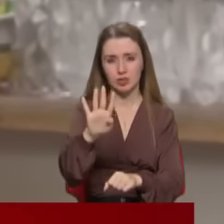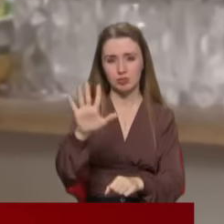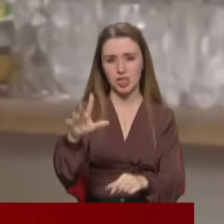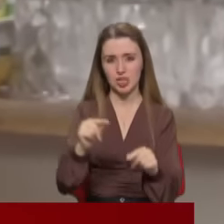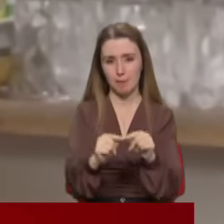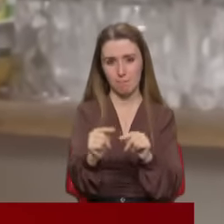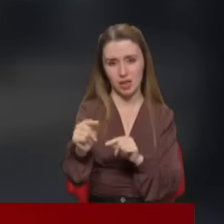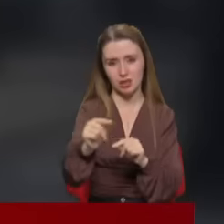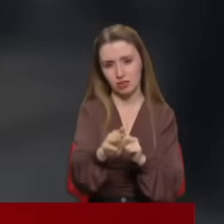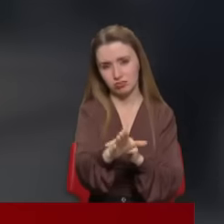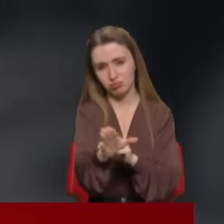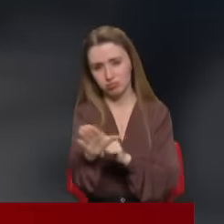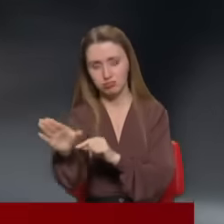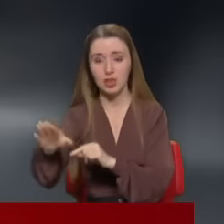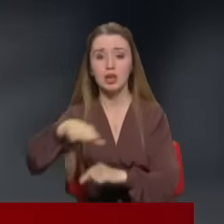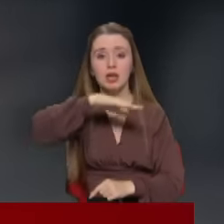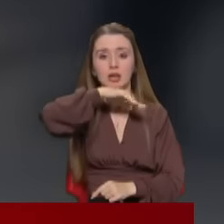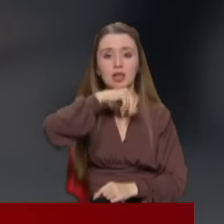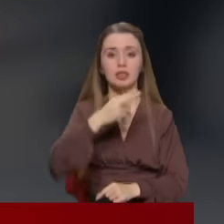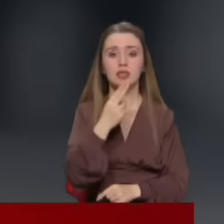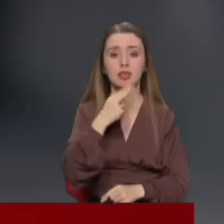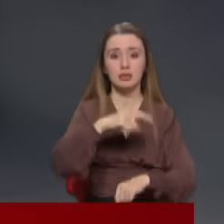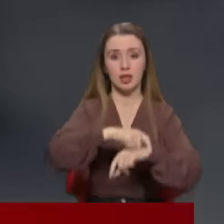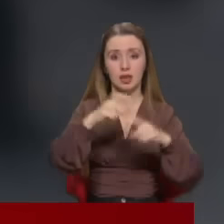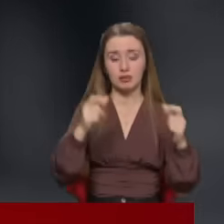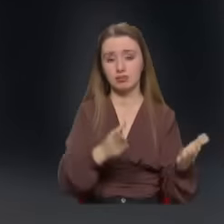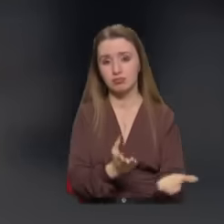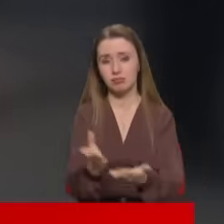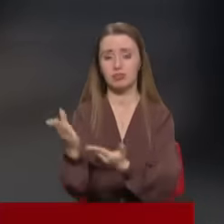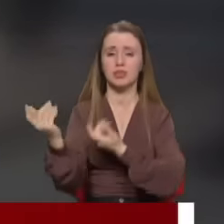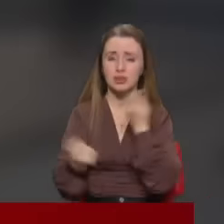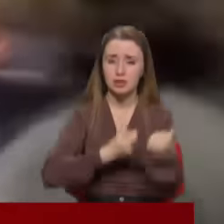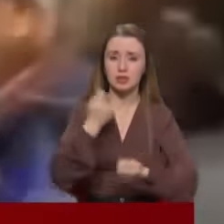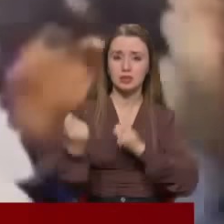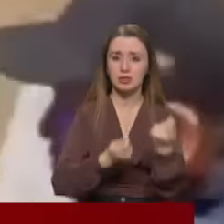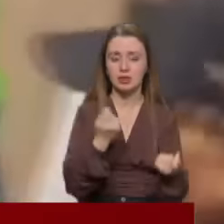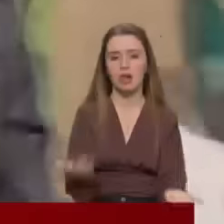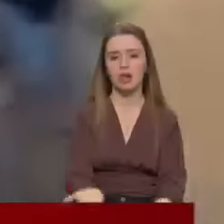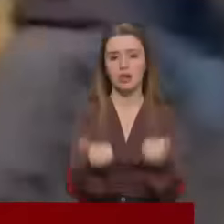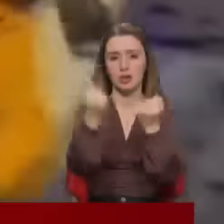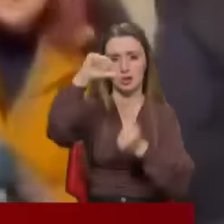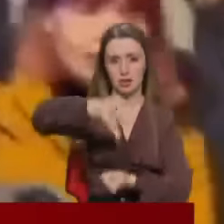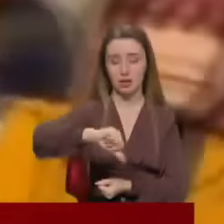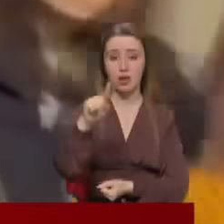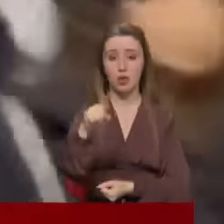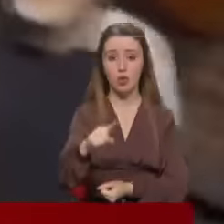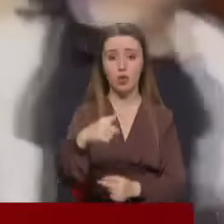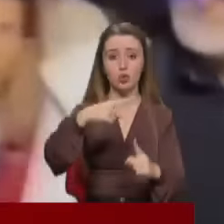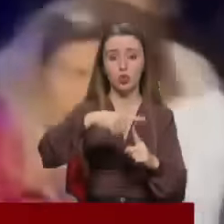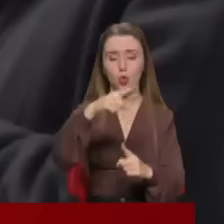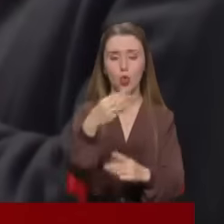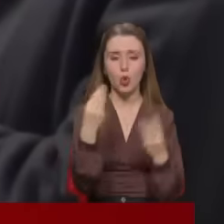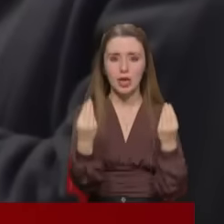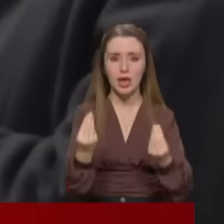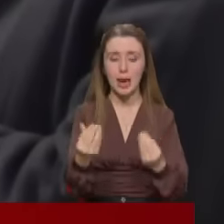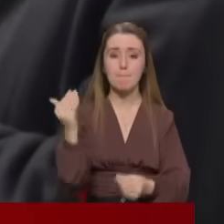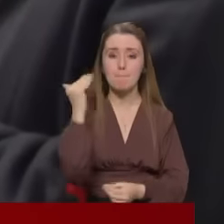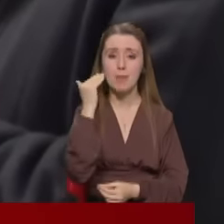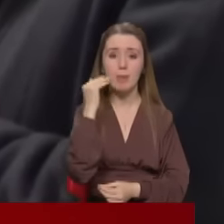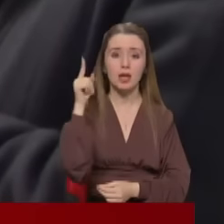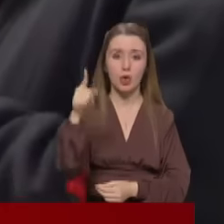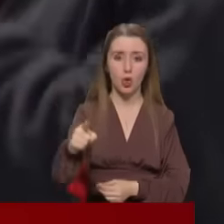metre kadar ferah sürükledi. Yaşlı kadın hastaneye kaldırıldı. Tüm müdahalelere rağmen kurtarılamadı. Küçük çocuğun durumu ise iyi. Babaanne